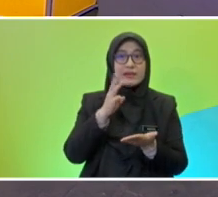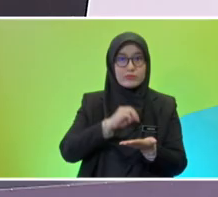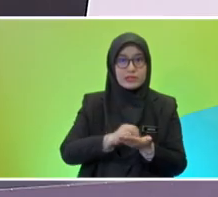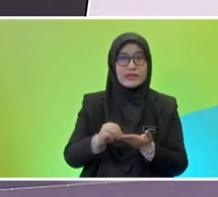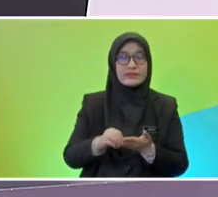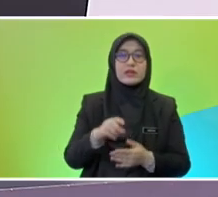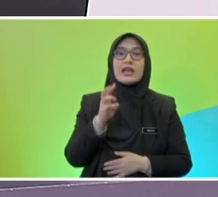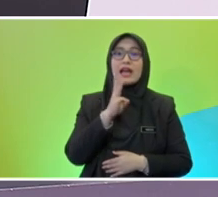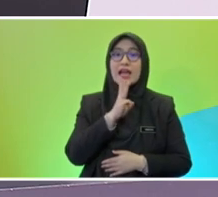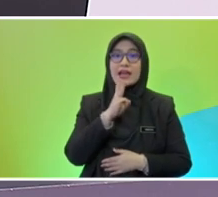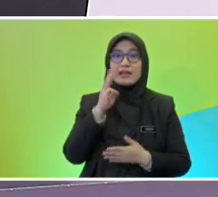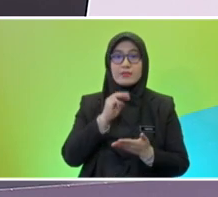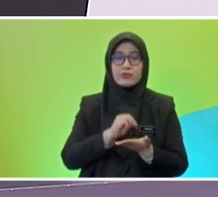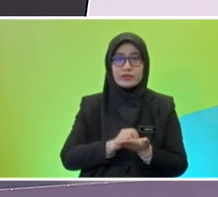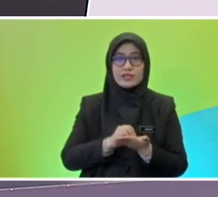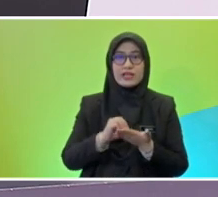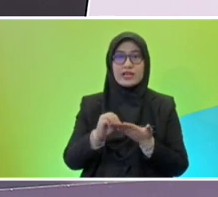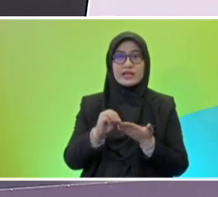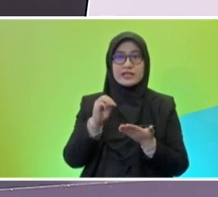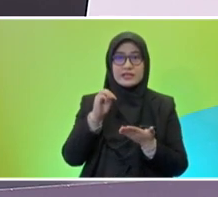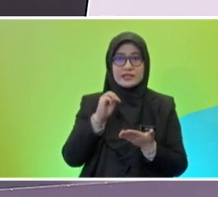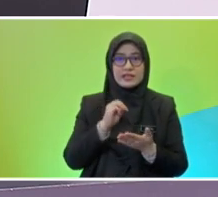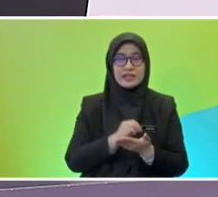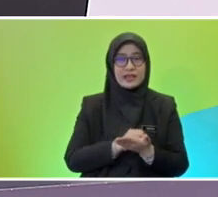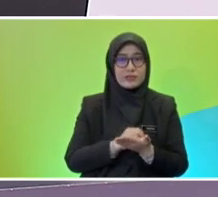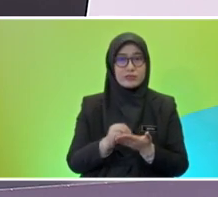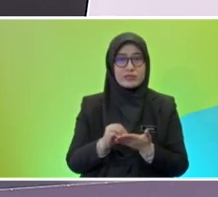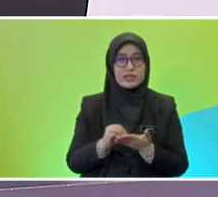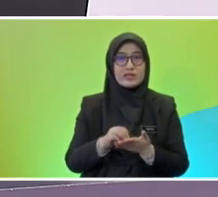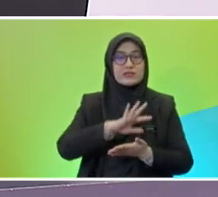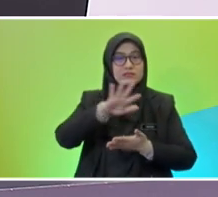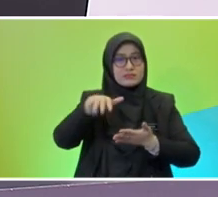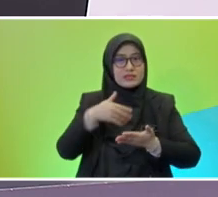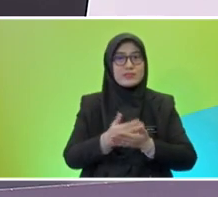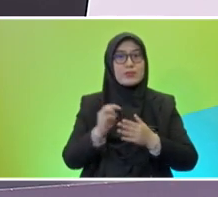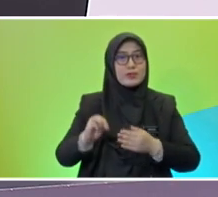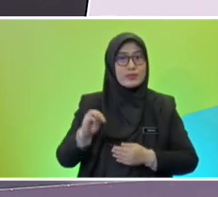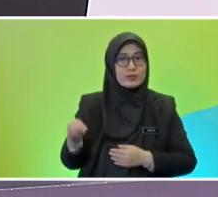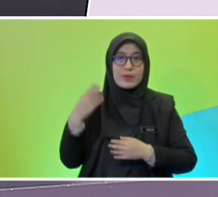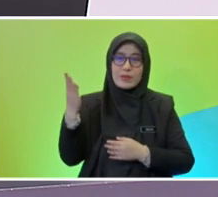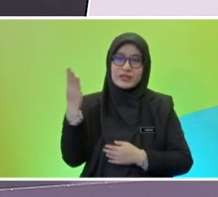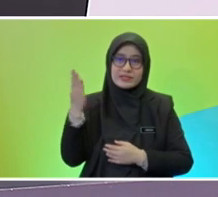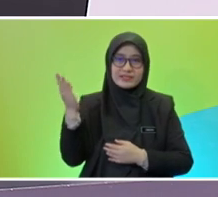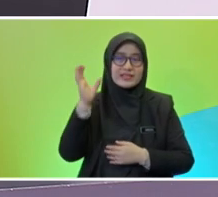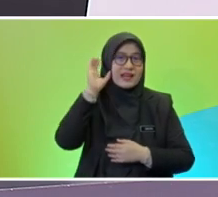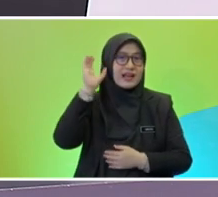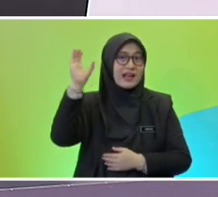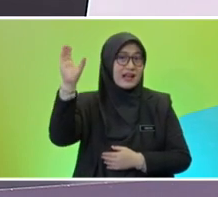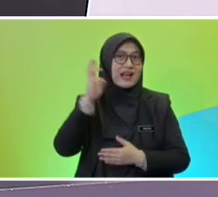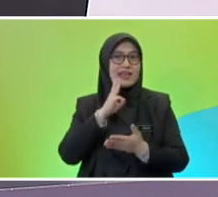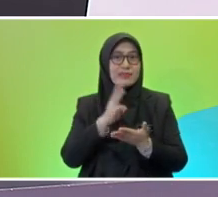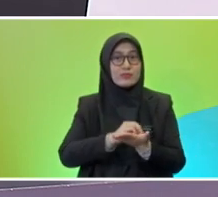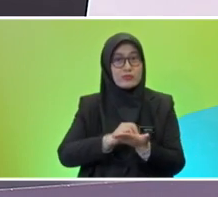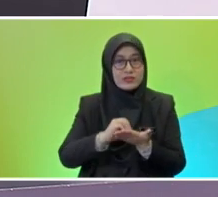dengan air mutlak Oke semua saya Ustaz yakin semua murid-murid udah biasa dengar dengan perkataan air